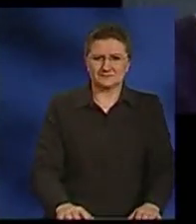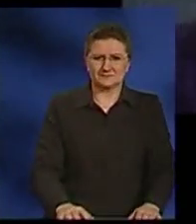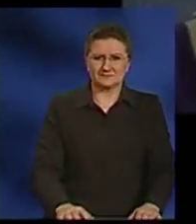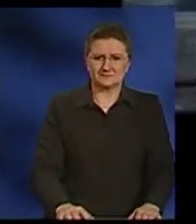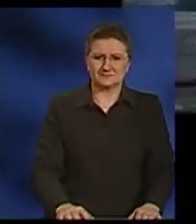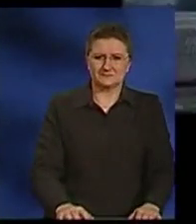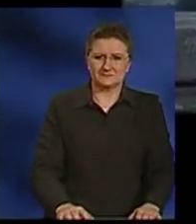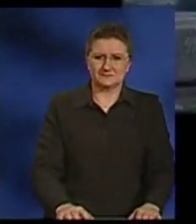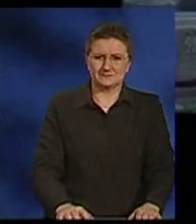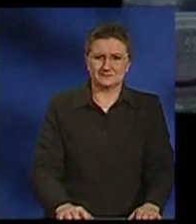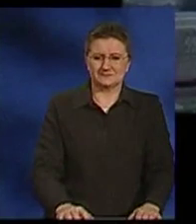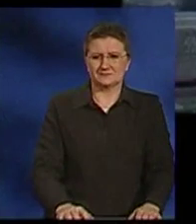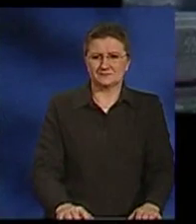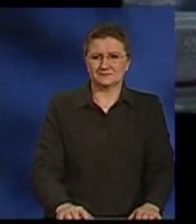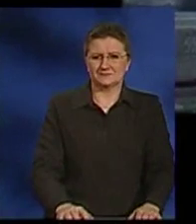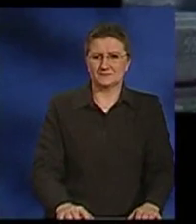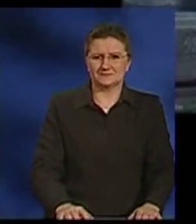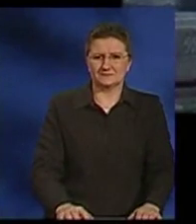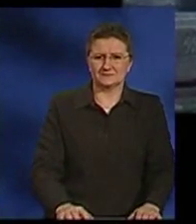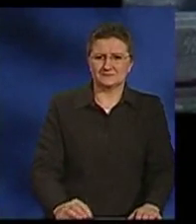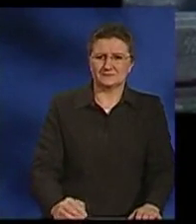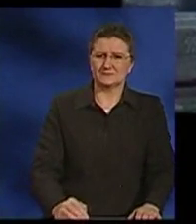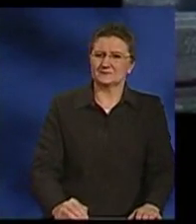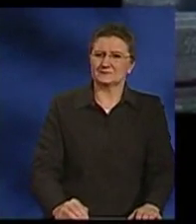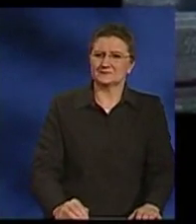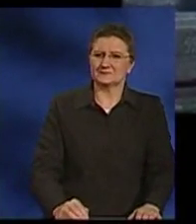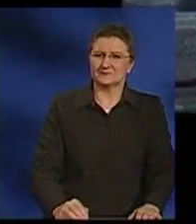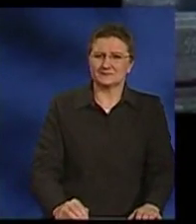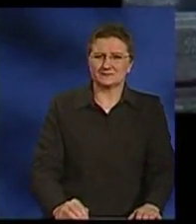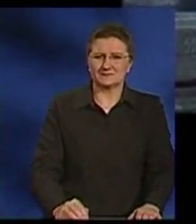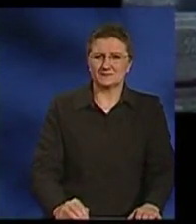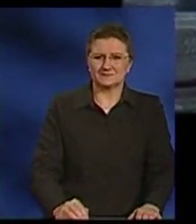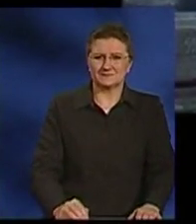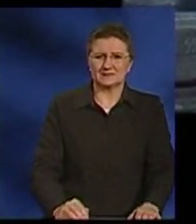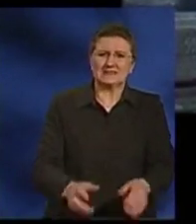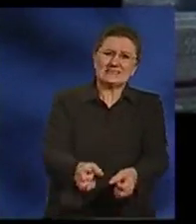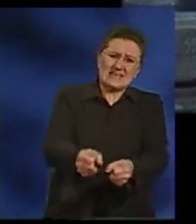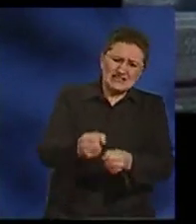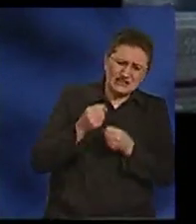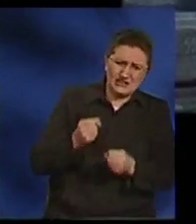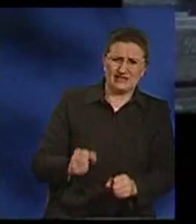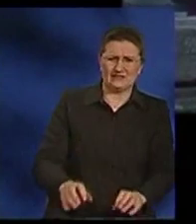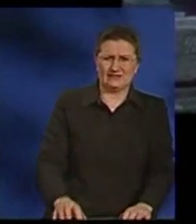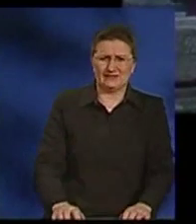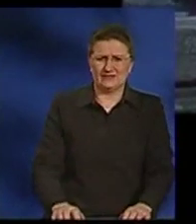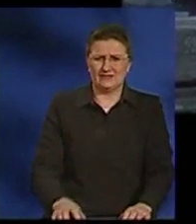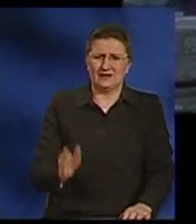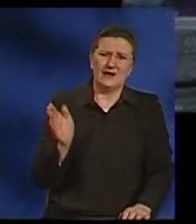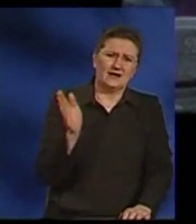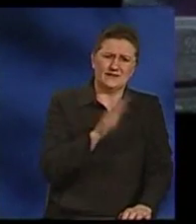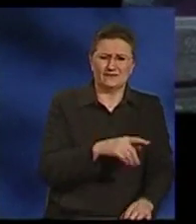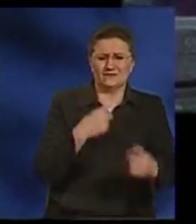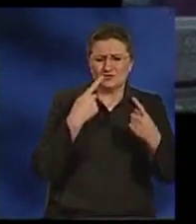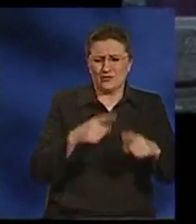посоветоваться Зорда Капу Очень сокровенно Тащите, тащите Отнесите меня в